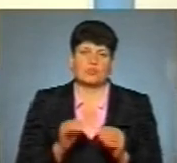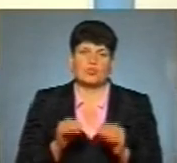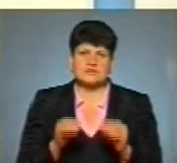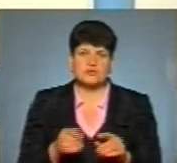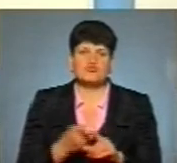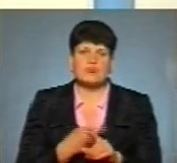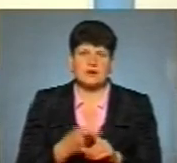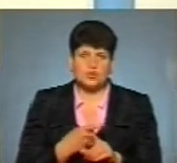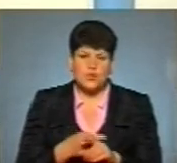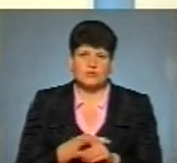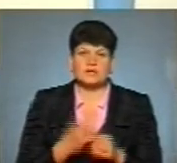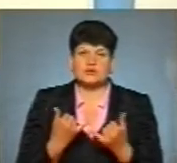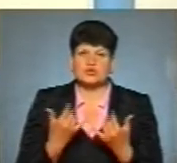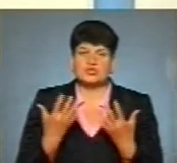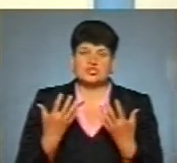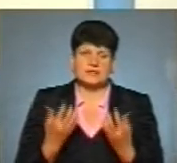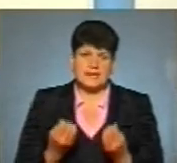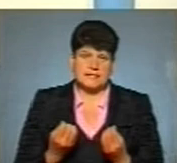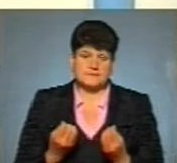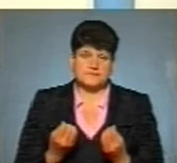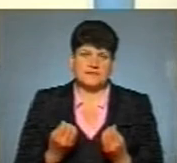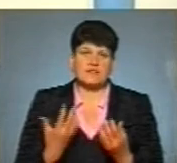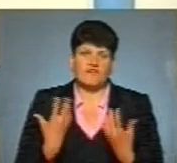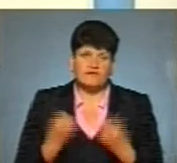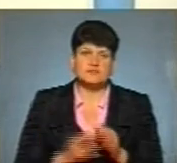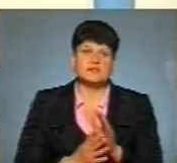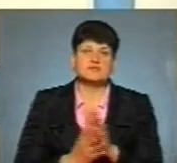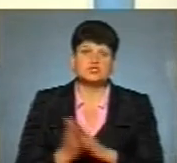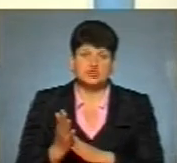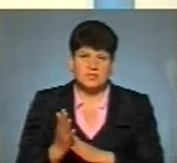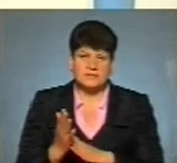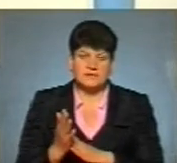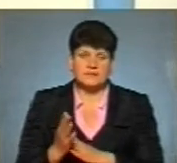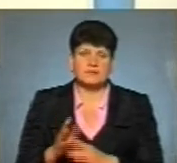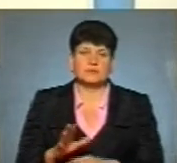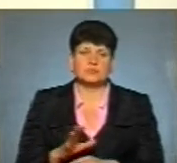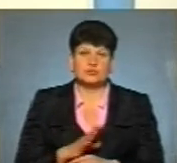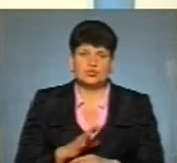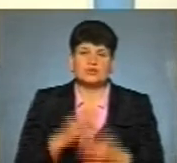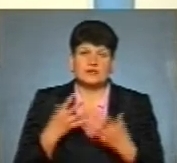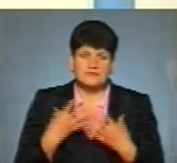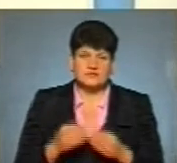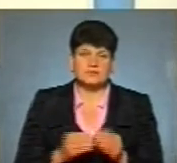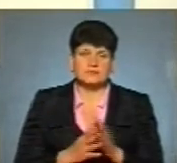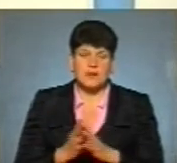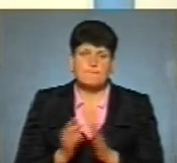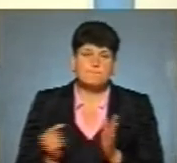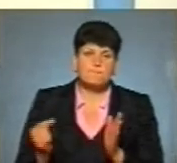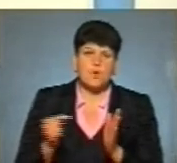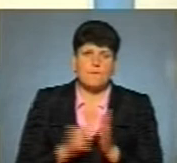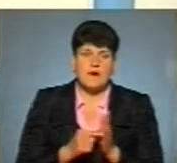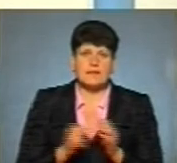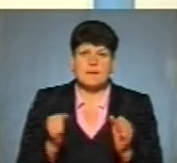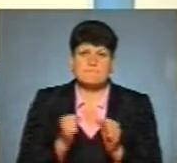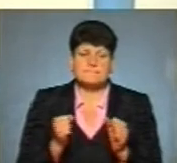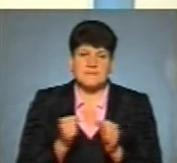посаджену картоплю, яка на сьогоднішній день зійшла, яка от були вже сходи і попали під приморозок.